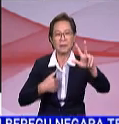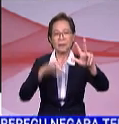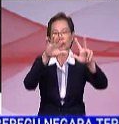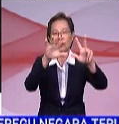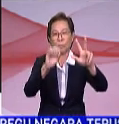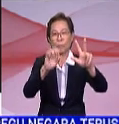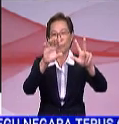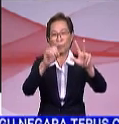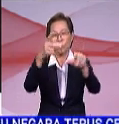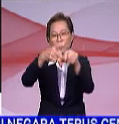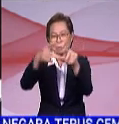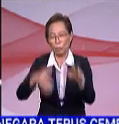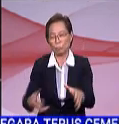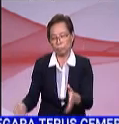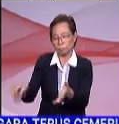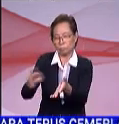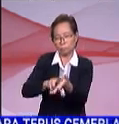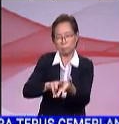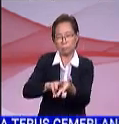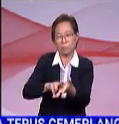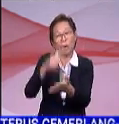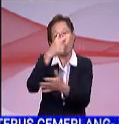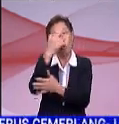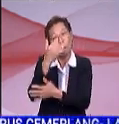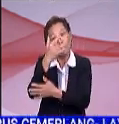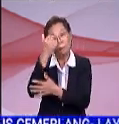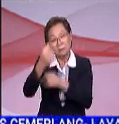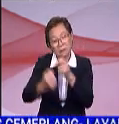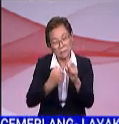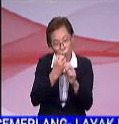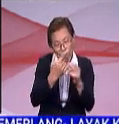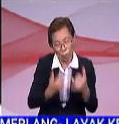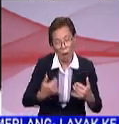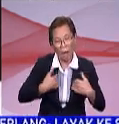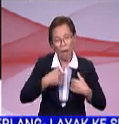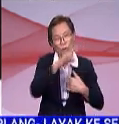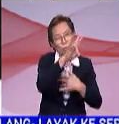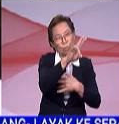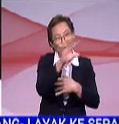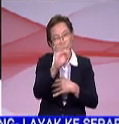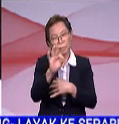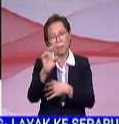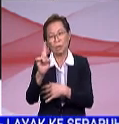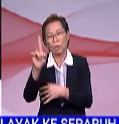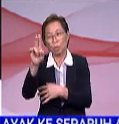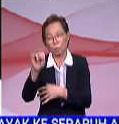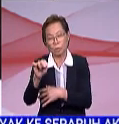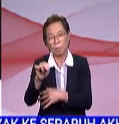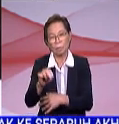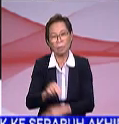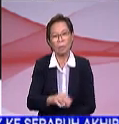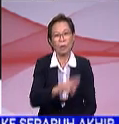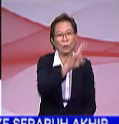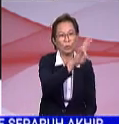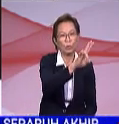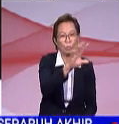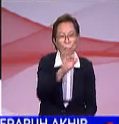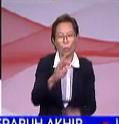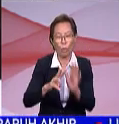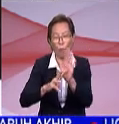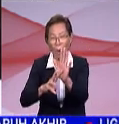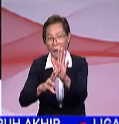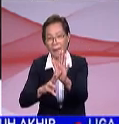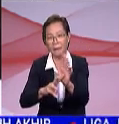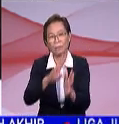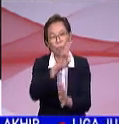350 peserta telah mendaftar. Karena ini tahun ada 79 dun. 79 wakil